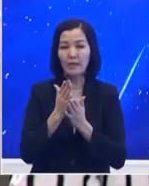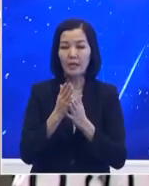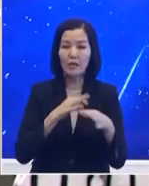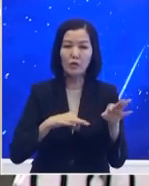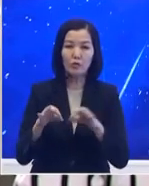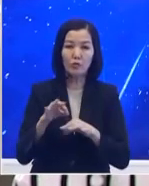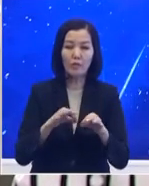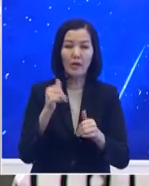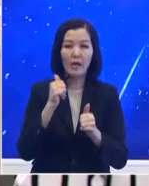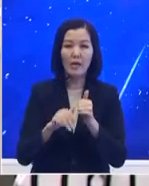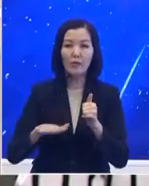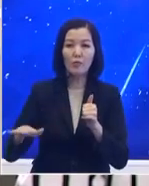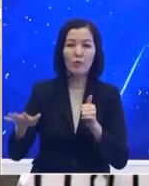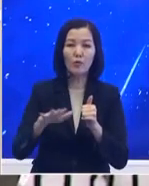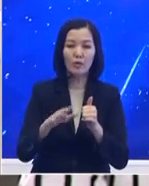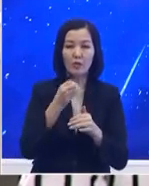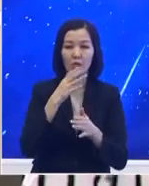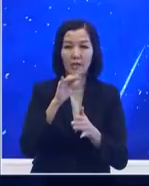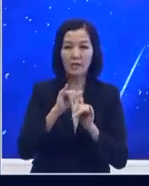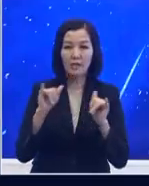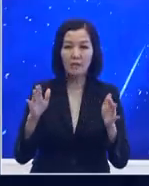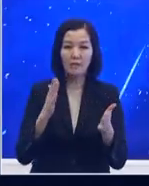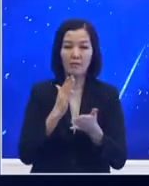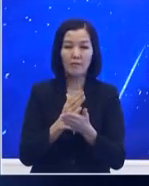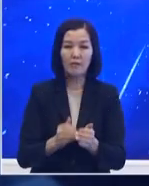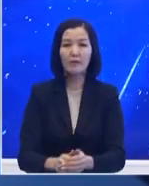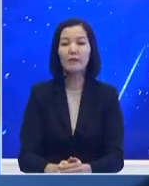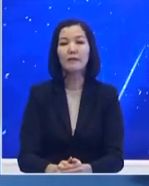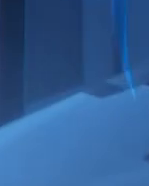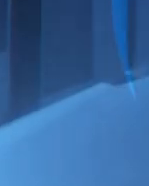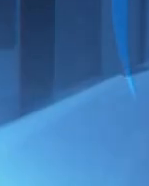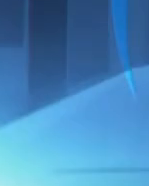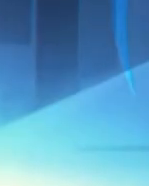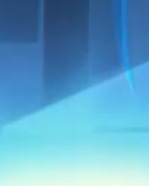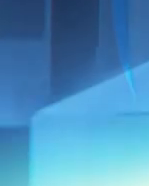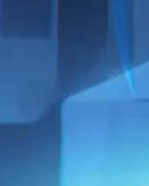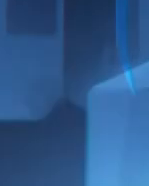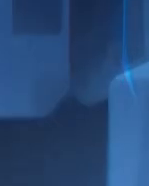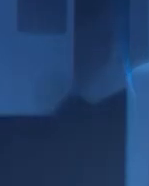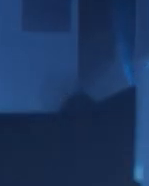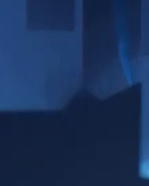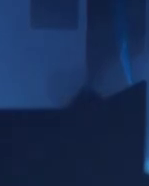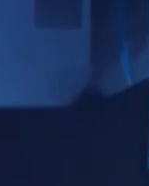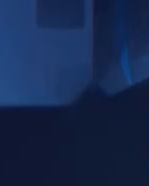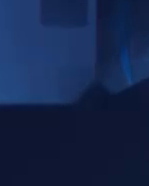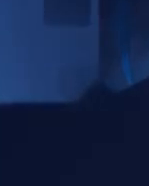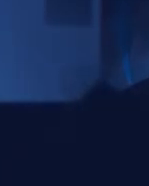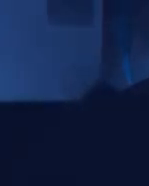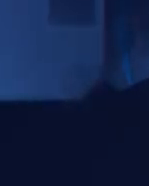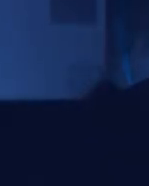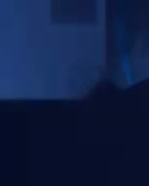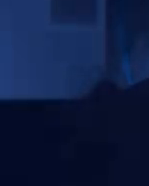жоба әр өңірде жемісін беріп келеді. Камшат Мұхамеджан, Мәди Байбосын, Жетісу арнасы, Панфилов ауданынан.